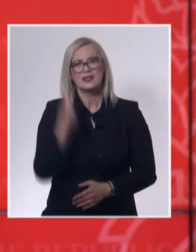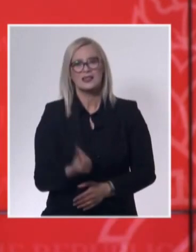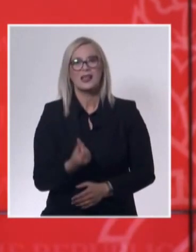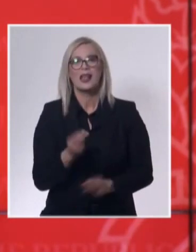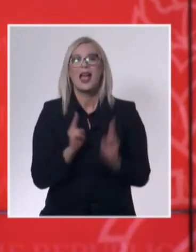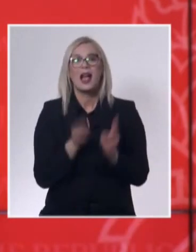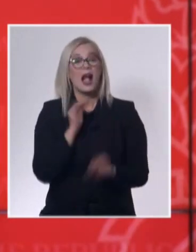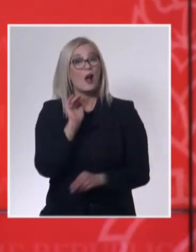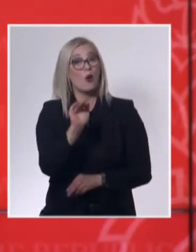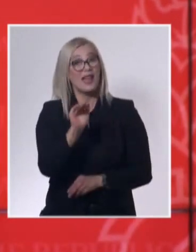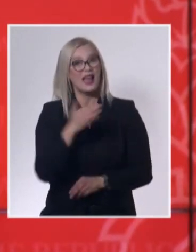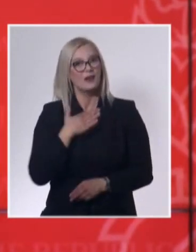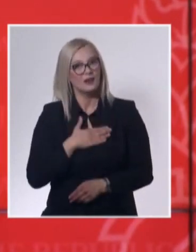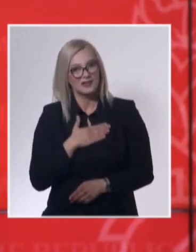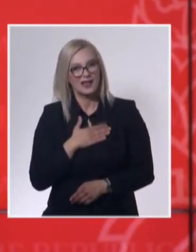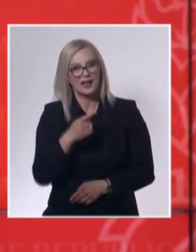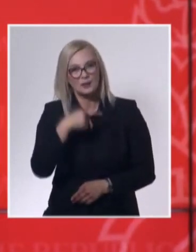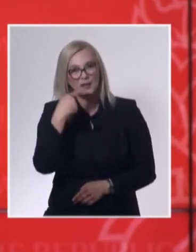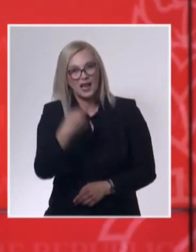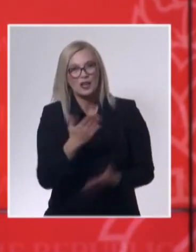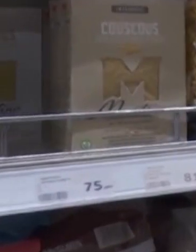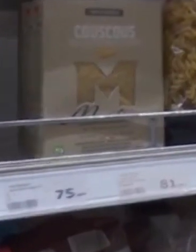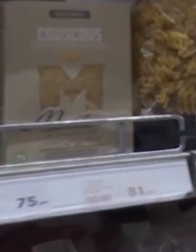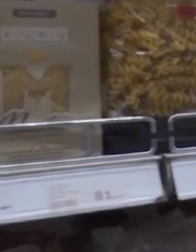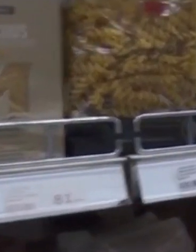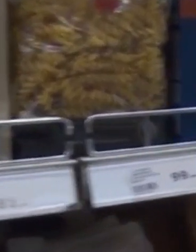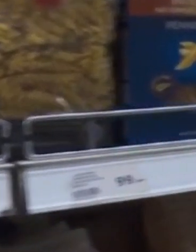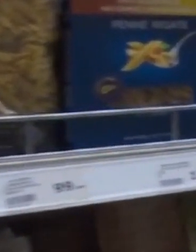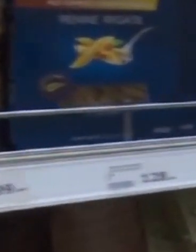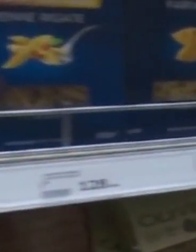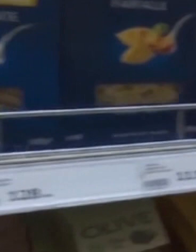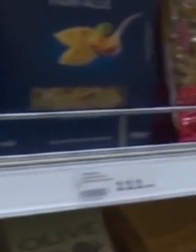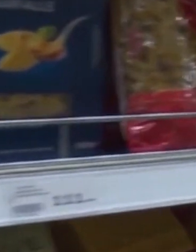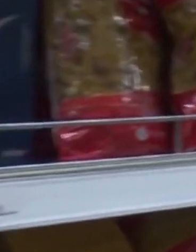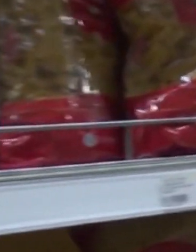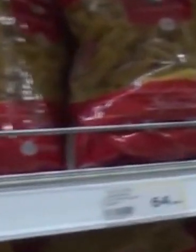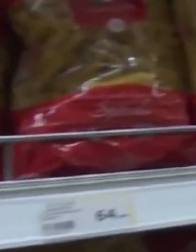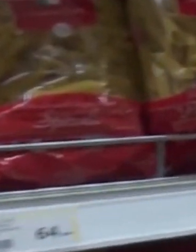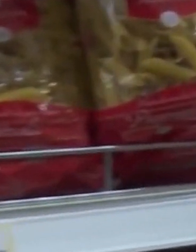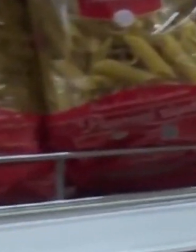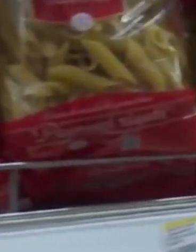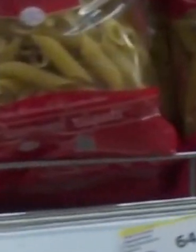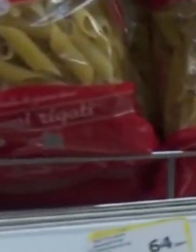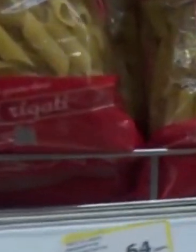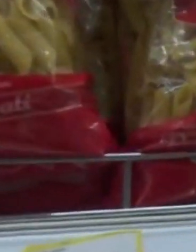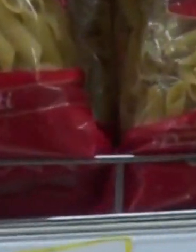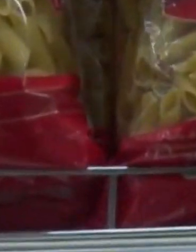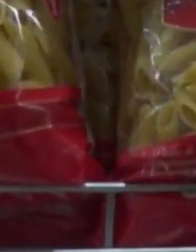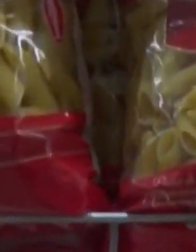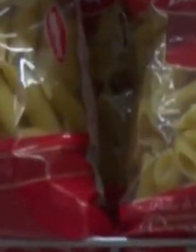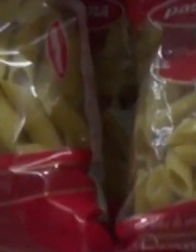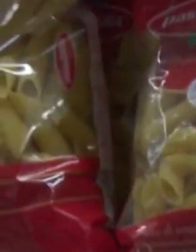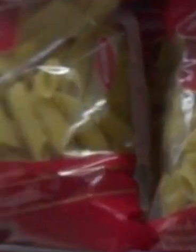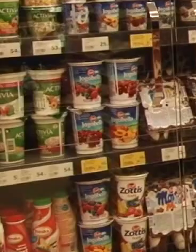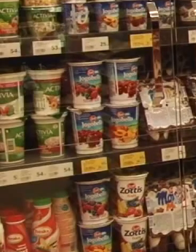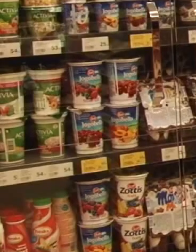Ekonomisë Kreshnik Bekteshi, njoftuan se qeveria ka marrë vendim për ngrirje të çmimeve edhe për produktet e qumështit dhe të pastave.